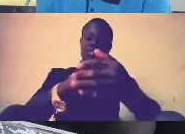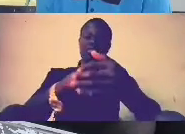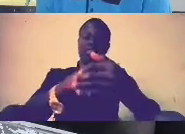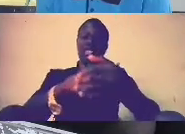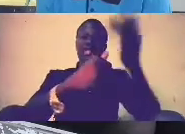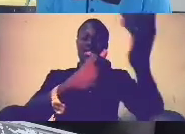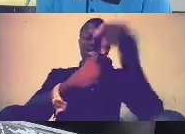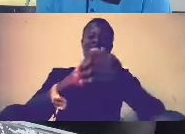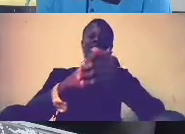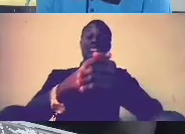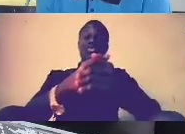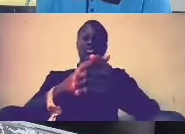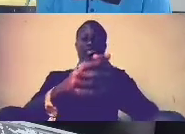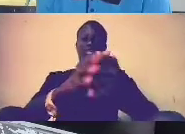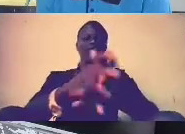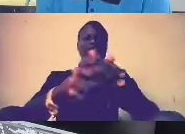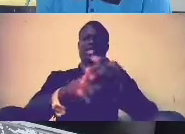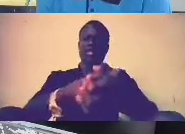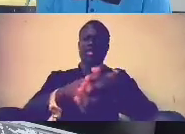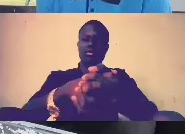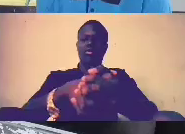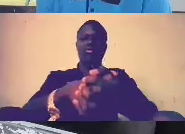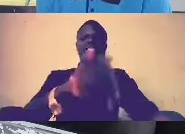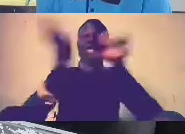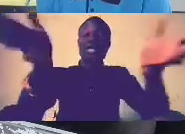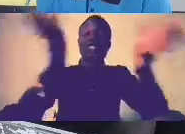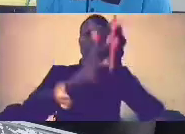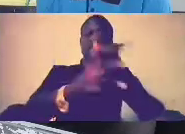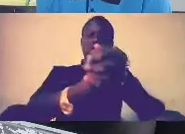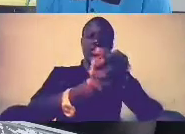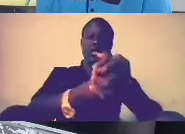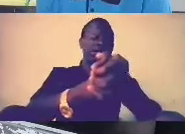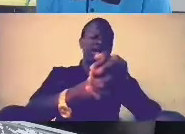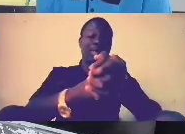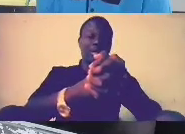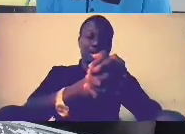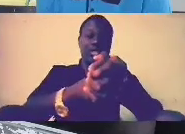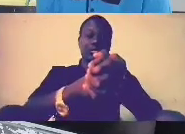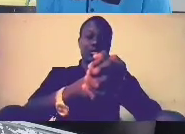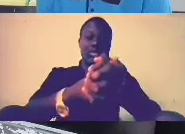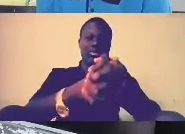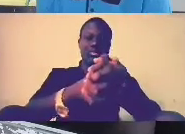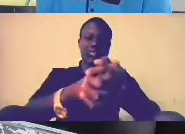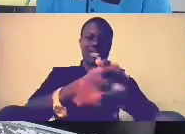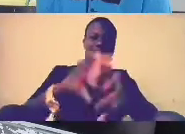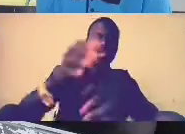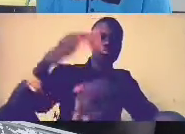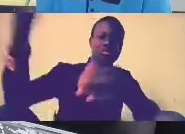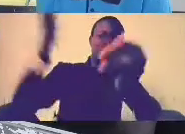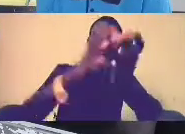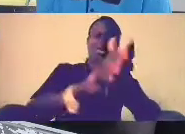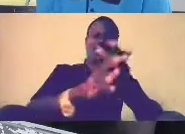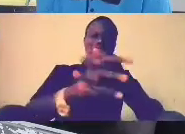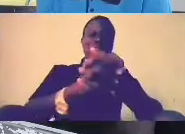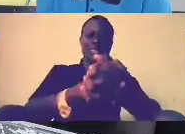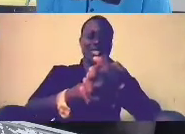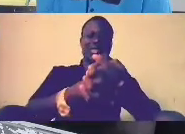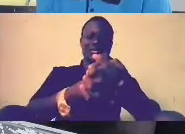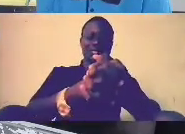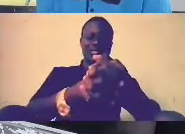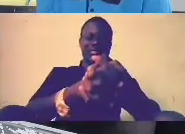50 jours, tu n'y parviens pas, il te reste 10 jours. Tu vas dire que non, mais j'ai échoué. Tu n'as pas encore échoué, car il faut d'autres